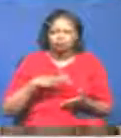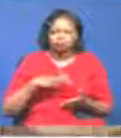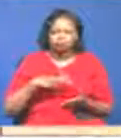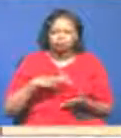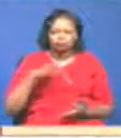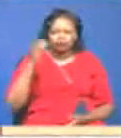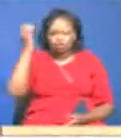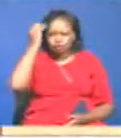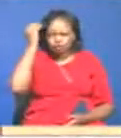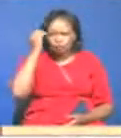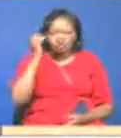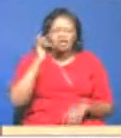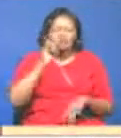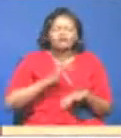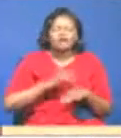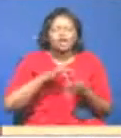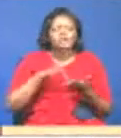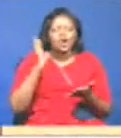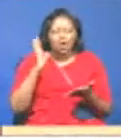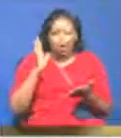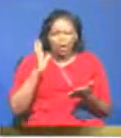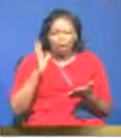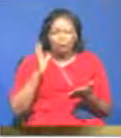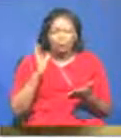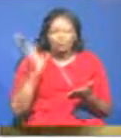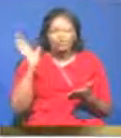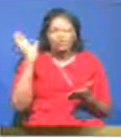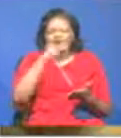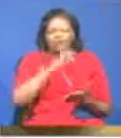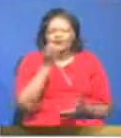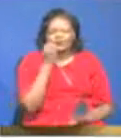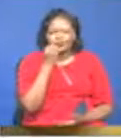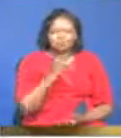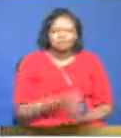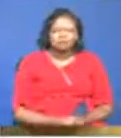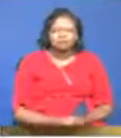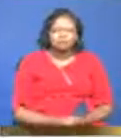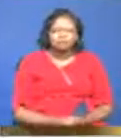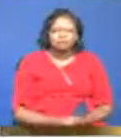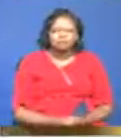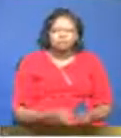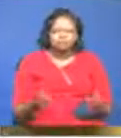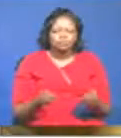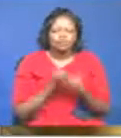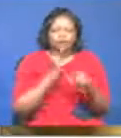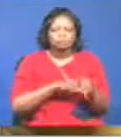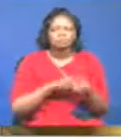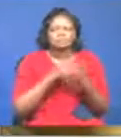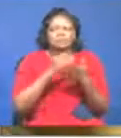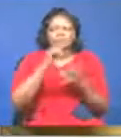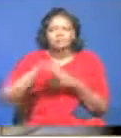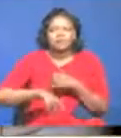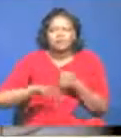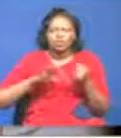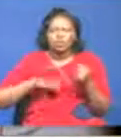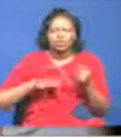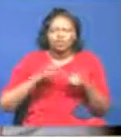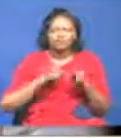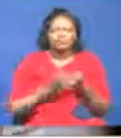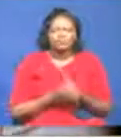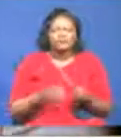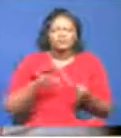ndio waathirika wakubwa wa uhaba wa chakula. Yanajiri haya huku baadhi ya wabunge wanawake kutoka maeneo yaliyoathirika